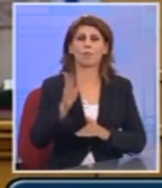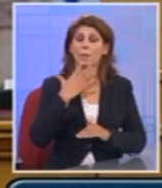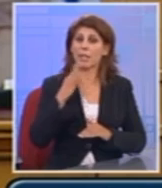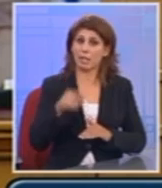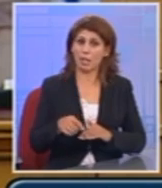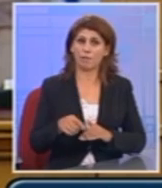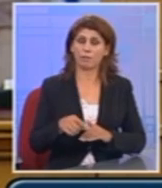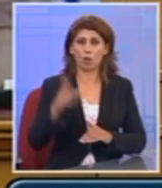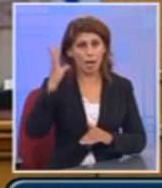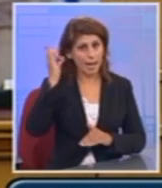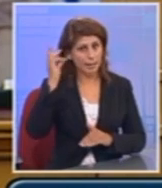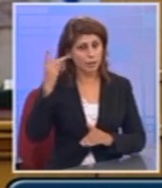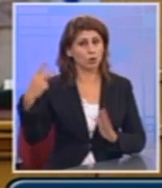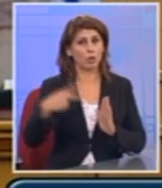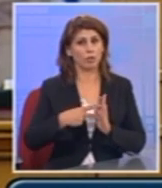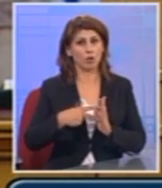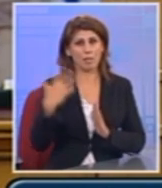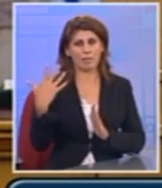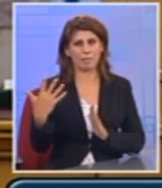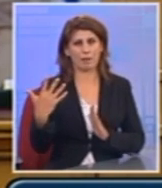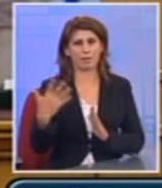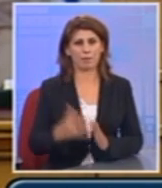αυτό η αργεντινή το